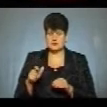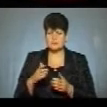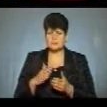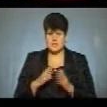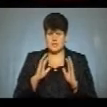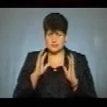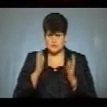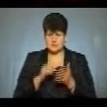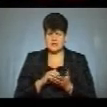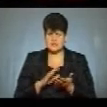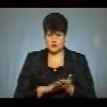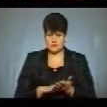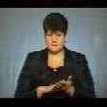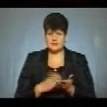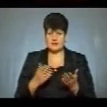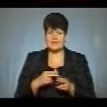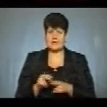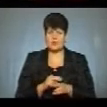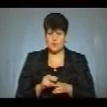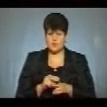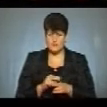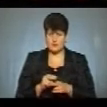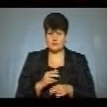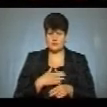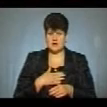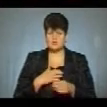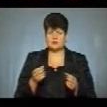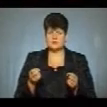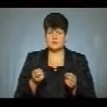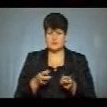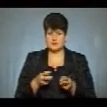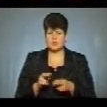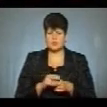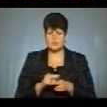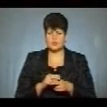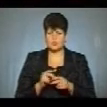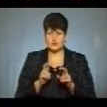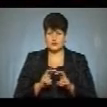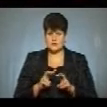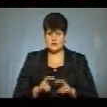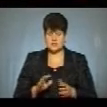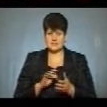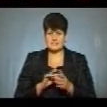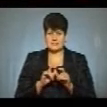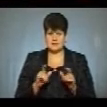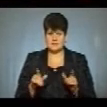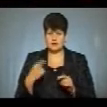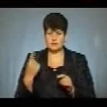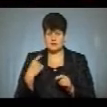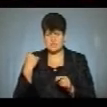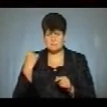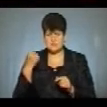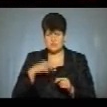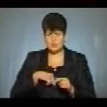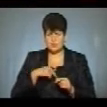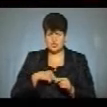інсульт, це зареєстровані, які пролікувалися в нашому спеціалізованому лікувально-діагностичному центрі при обласній